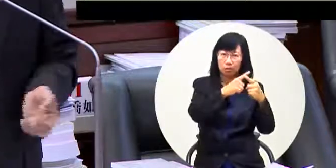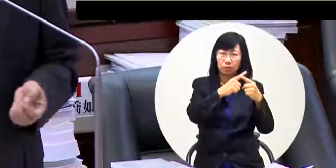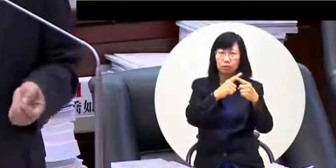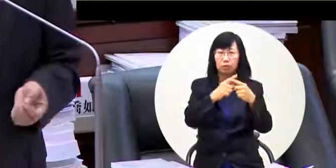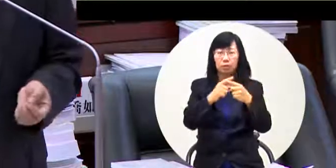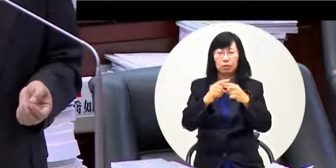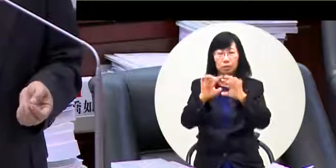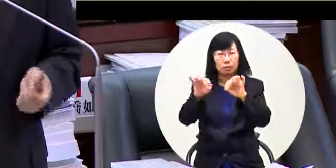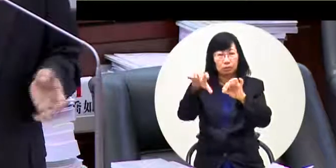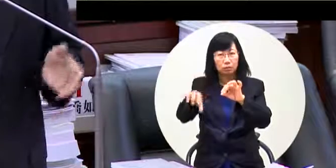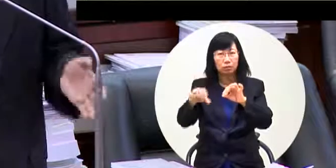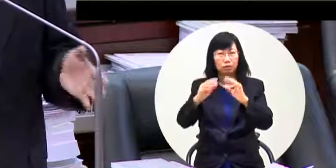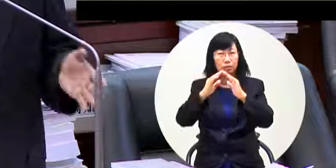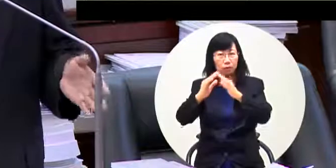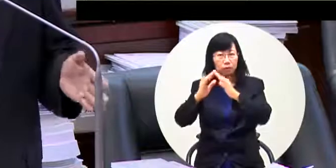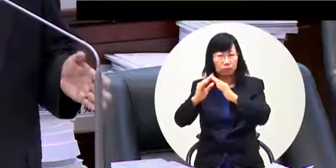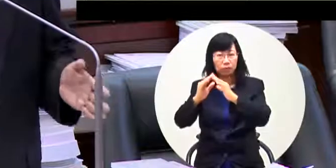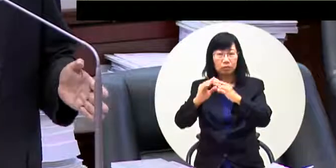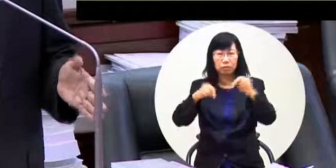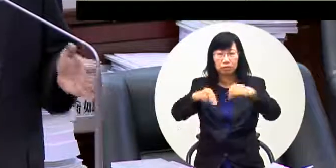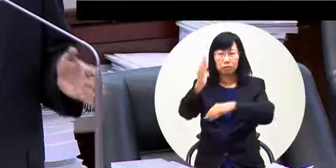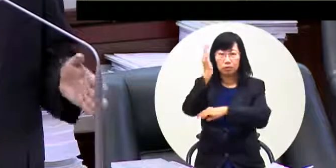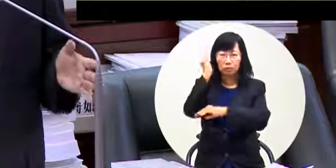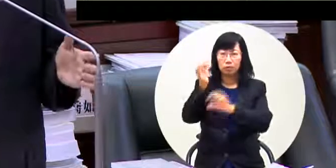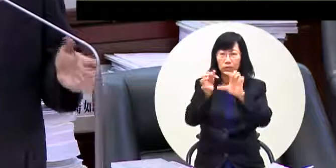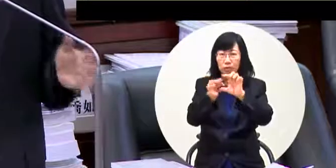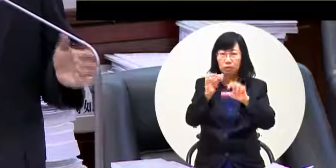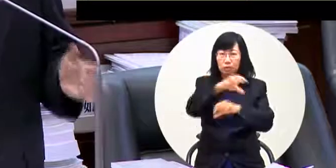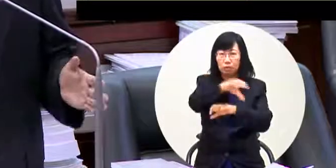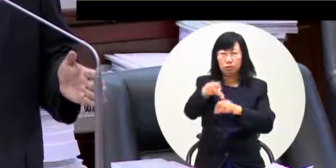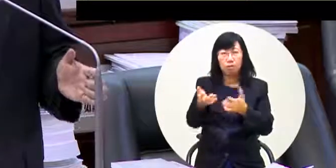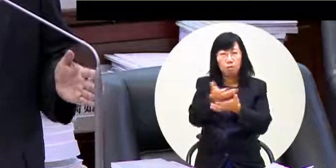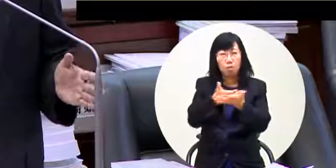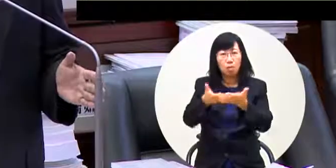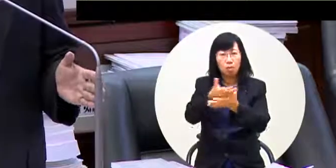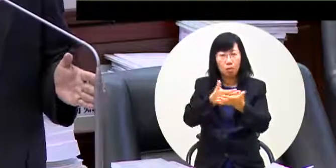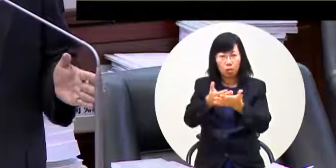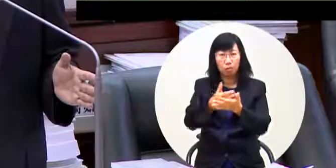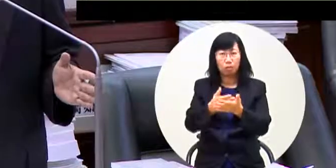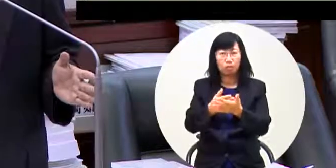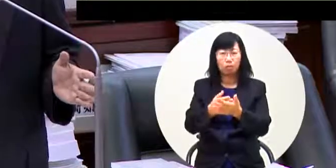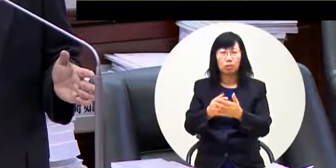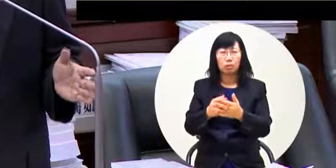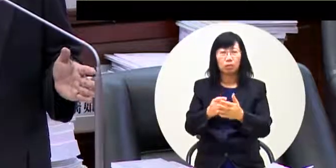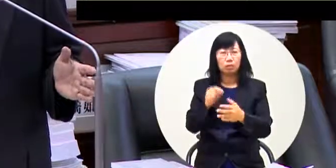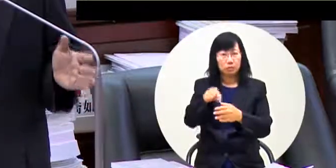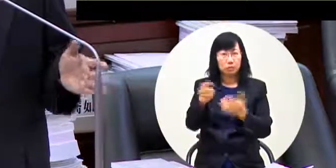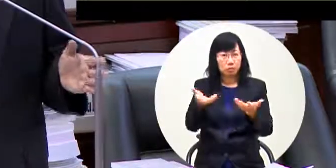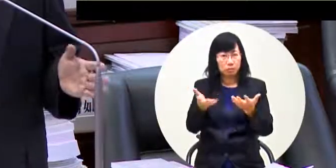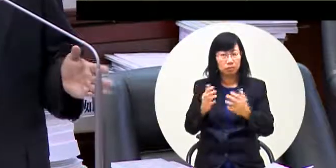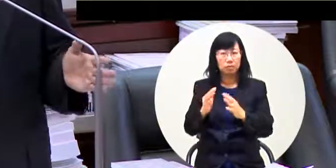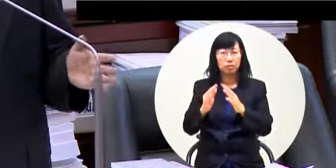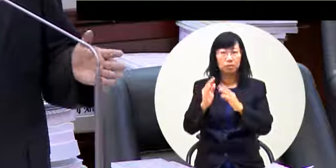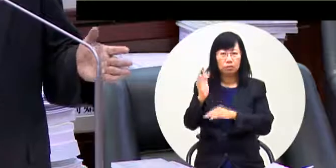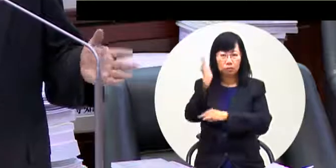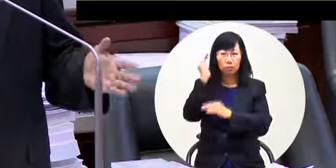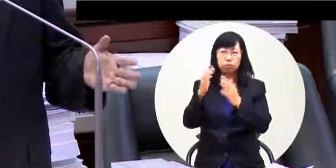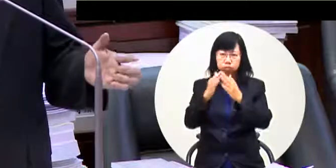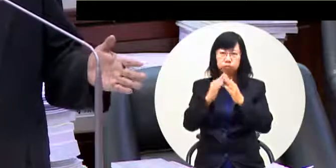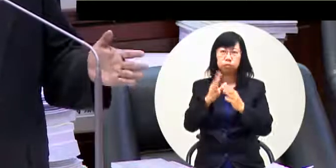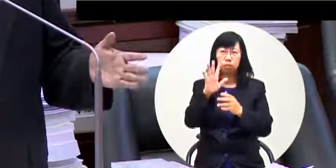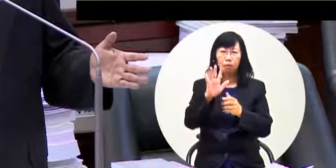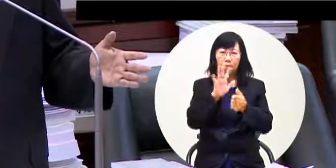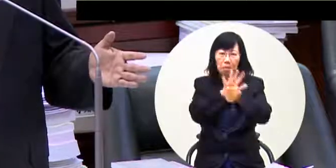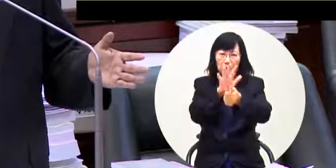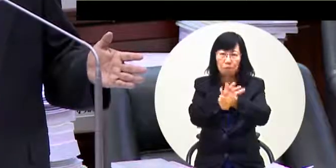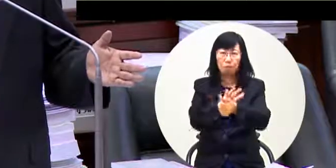面做这样的沟通，我想政府应该有必要怎么样去做这样的机制的协调。最后一个是我的